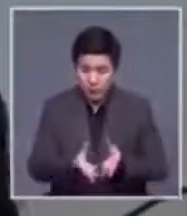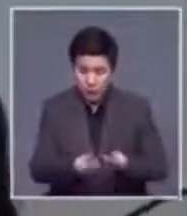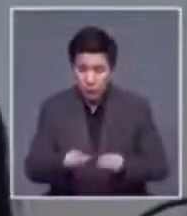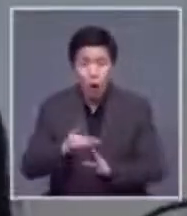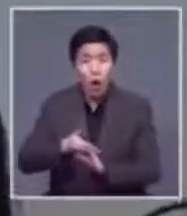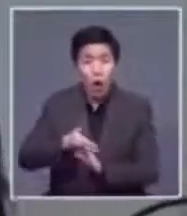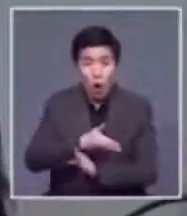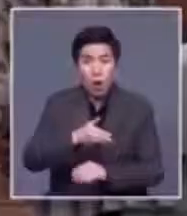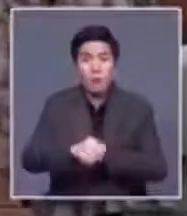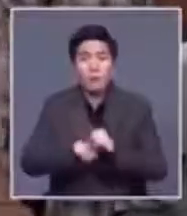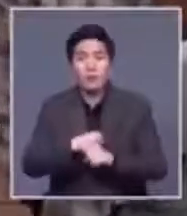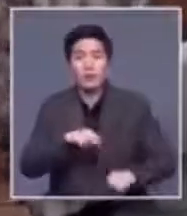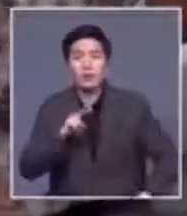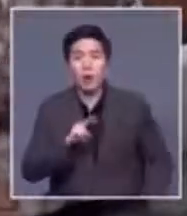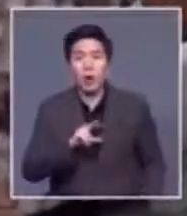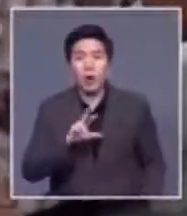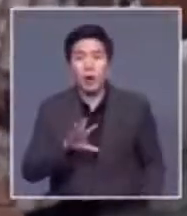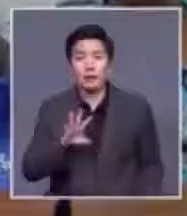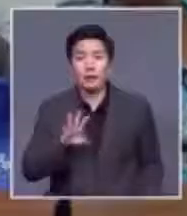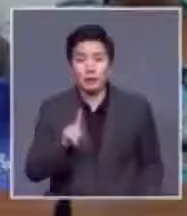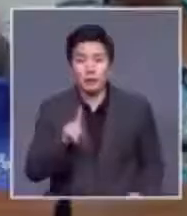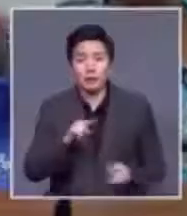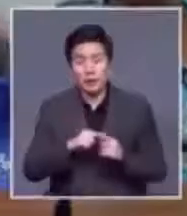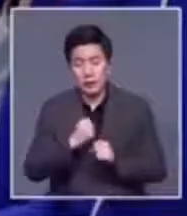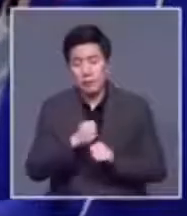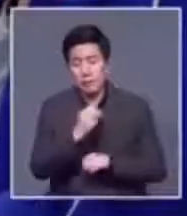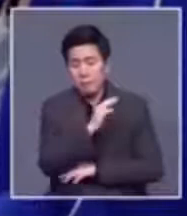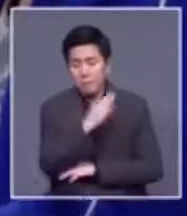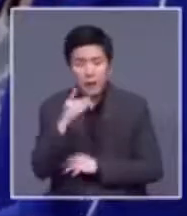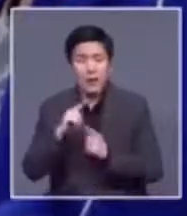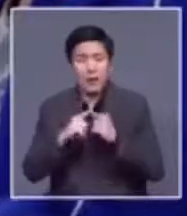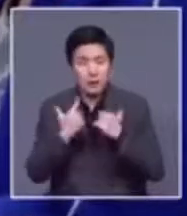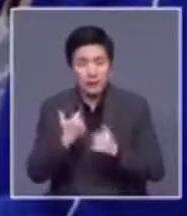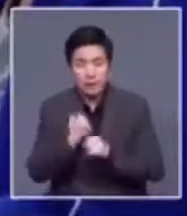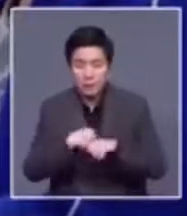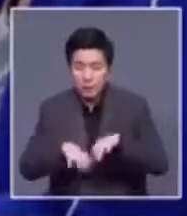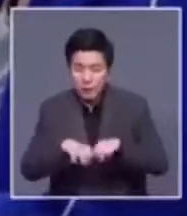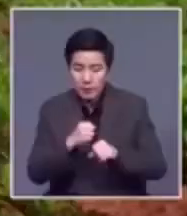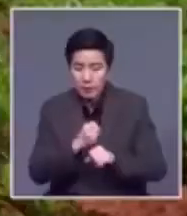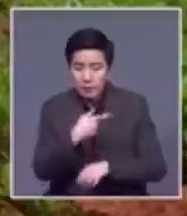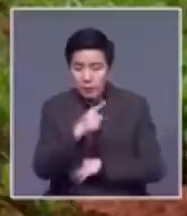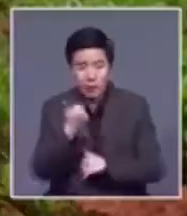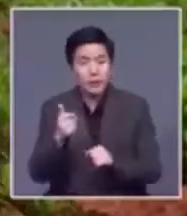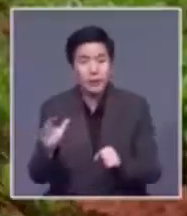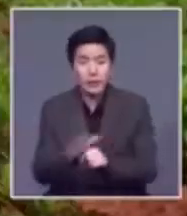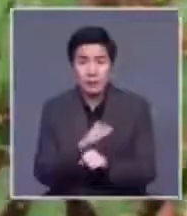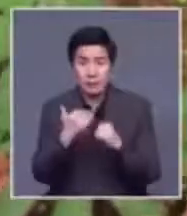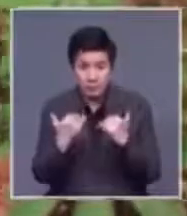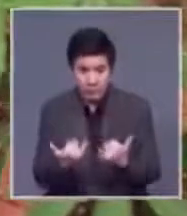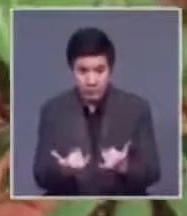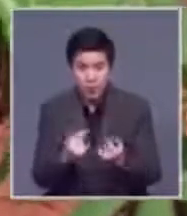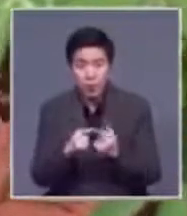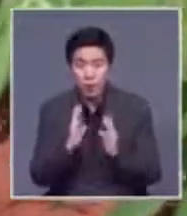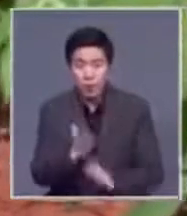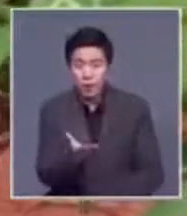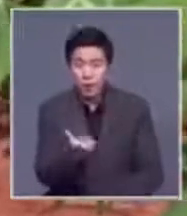ปี2541จากการสำรวจการลุกล้ำป่าสงวนสามารถเข้าทำประโยชน์ได้อย่างถูกต้องซึ่งเกษตรกรที่